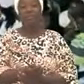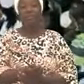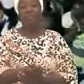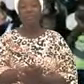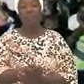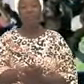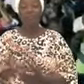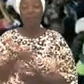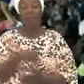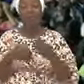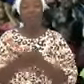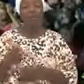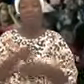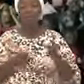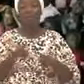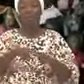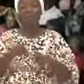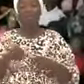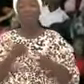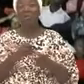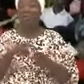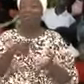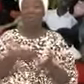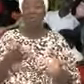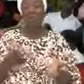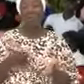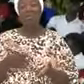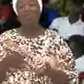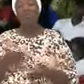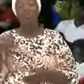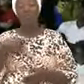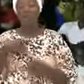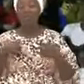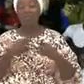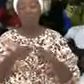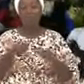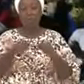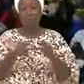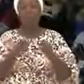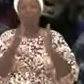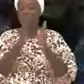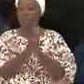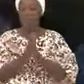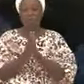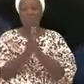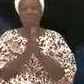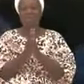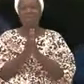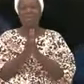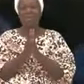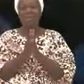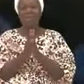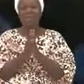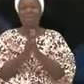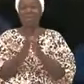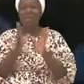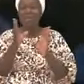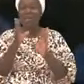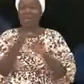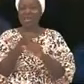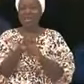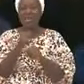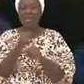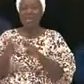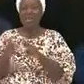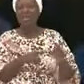nos autres soyons honnêtes mais de prière en nous préparant